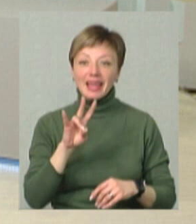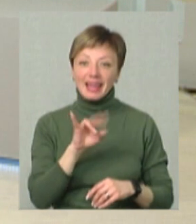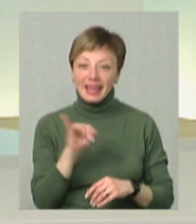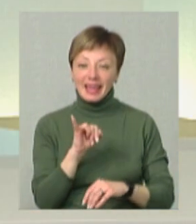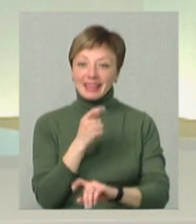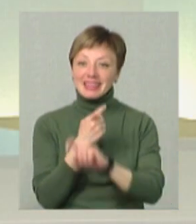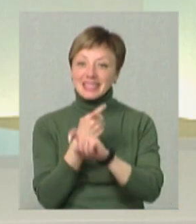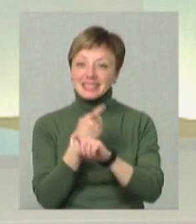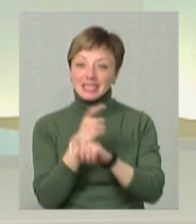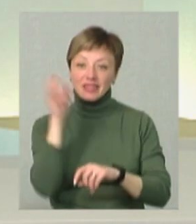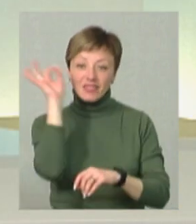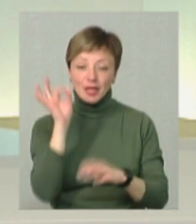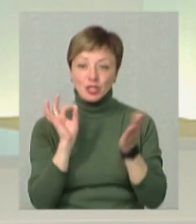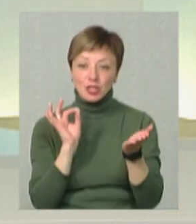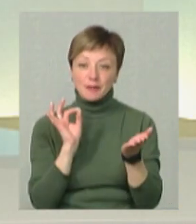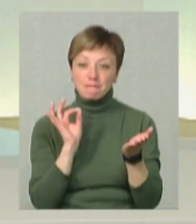Німеччині,